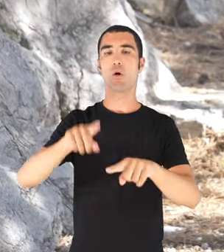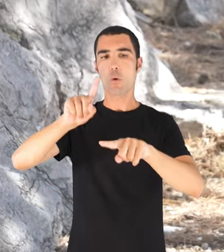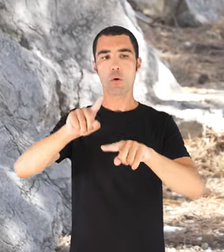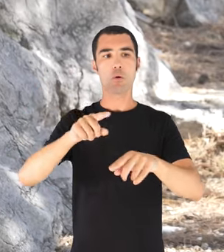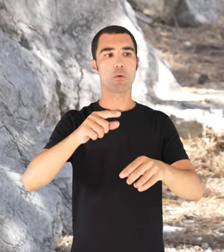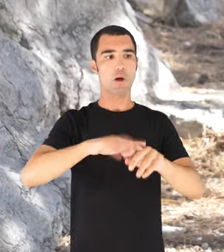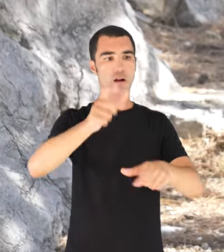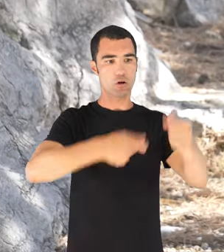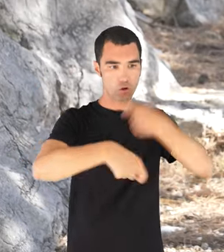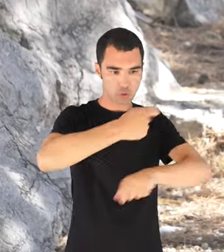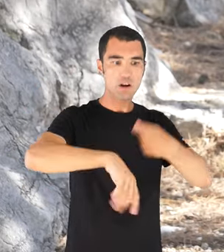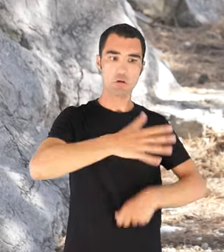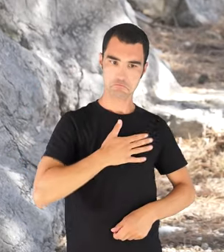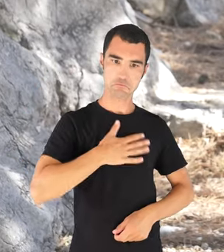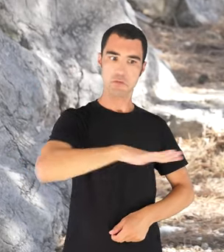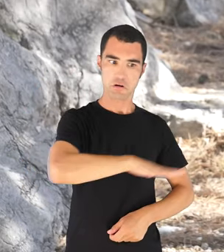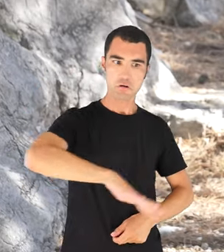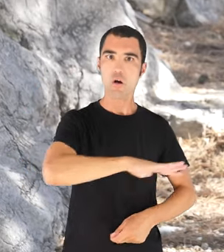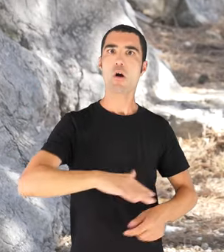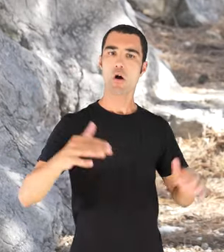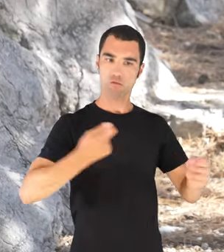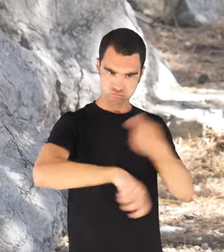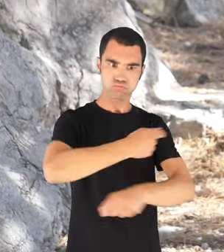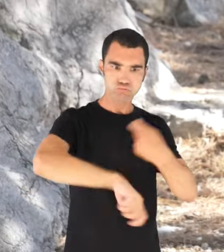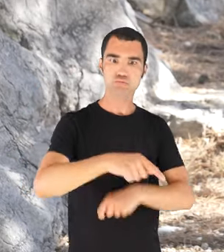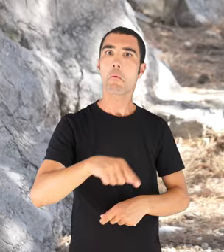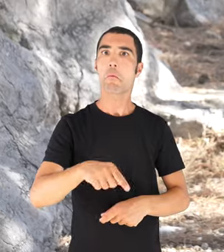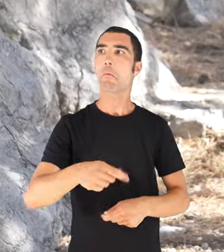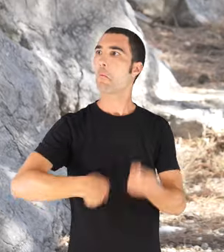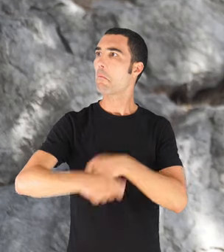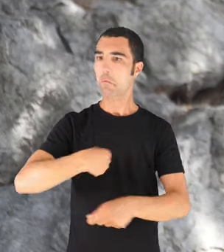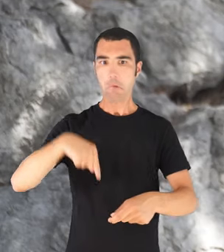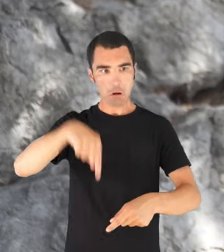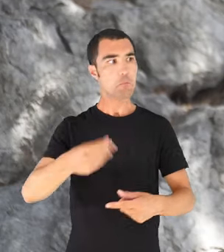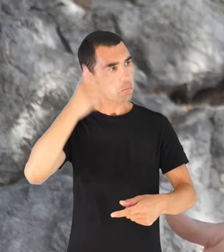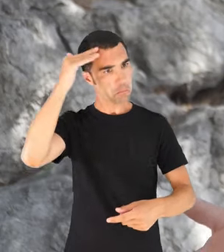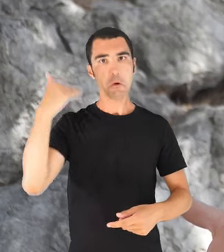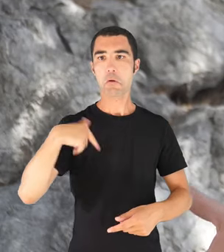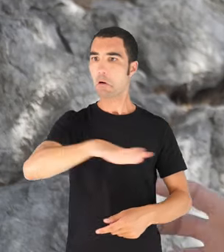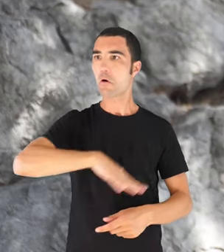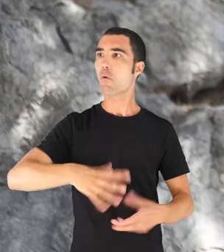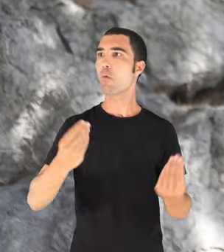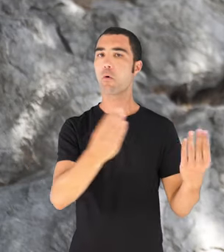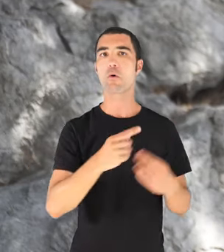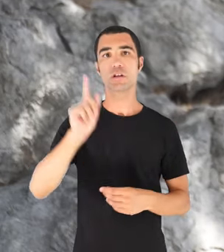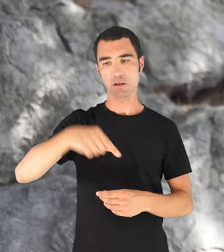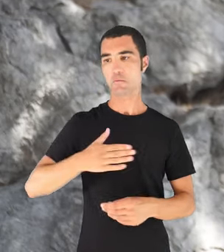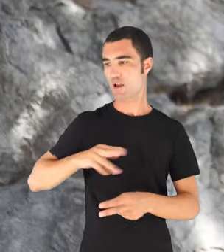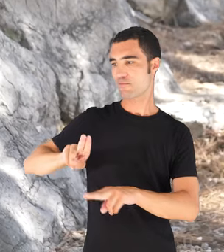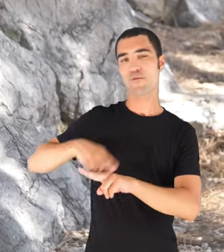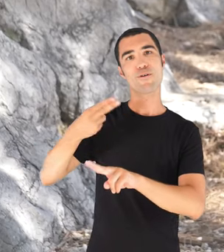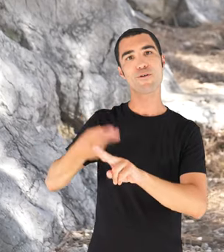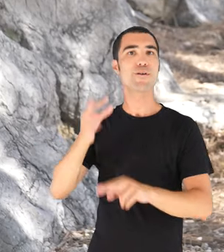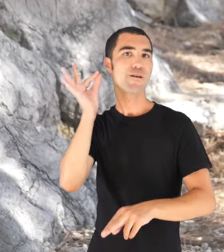gent, cap a comerç local, que no esperàvem que anigués tan bé. I llavors, paper de la meva dona en la